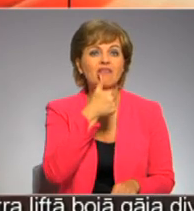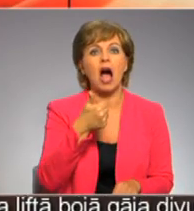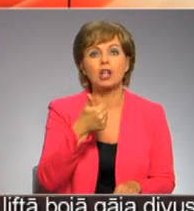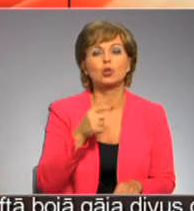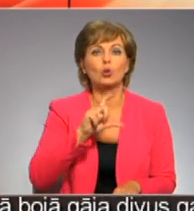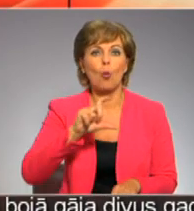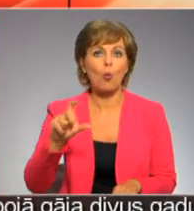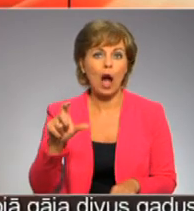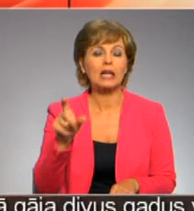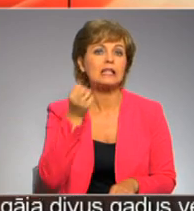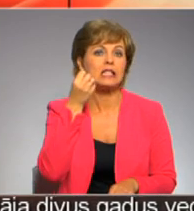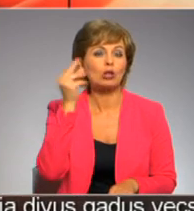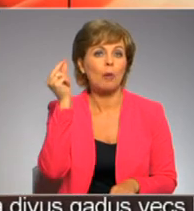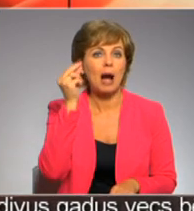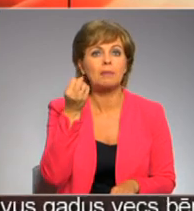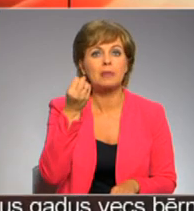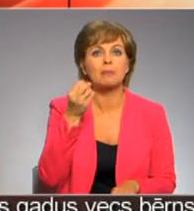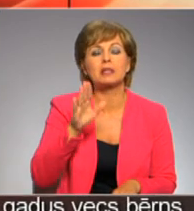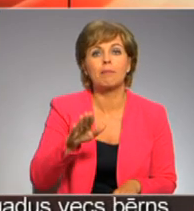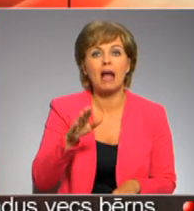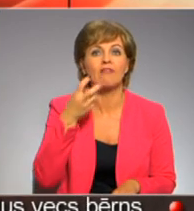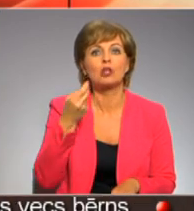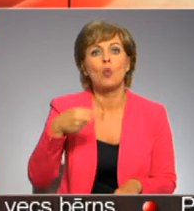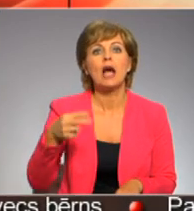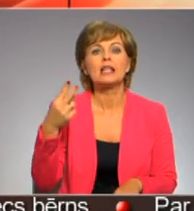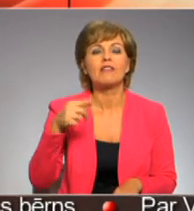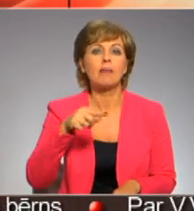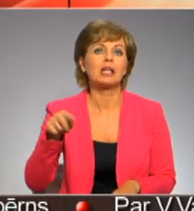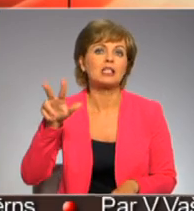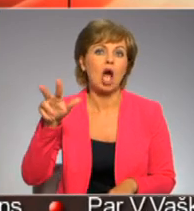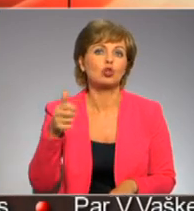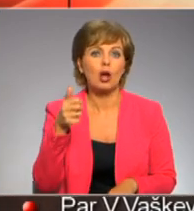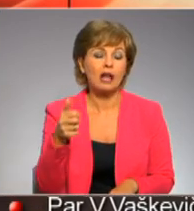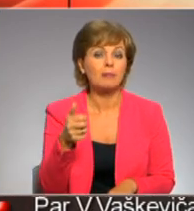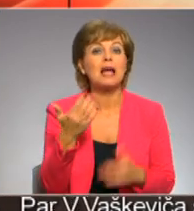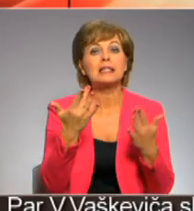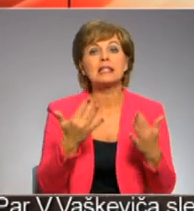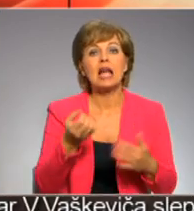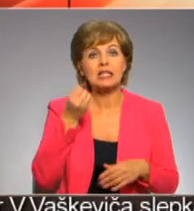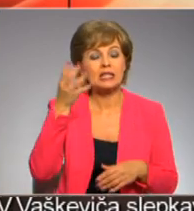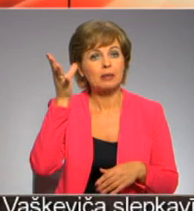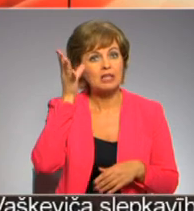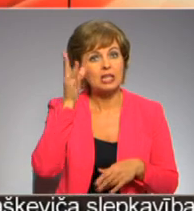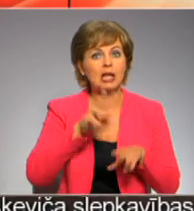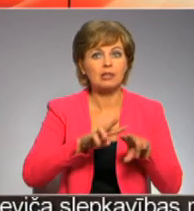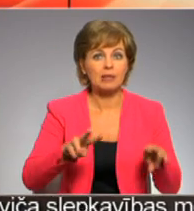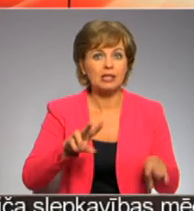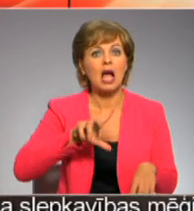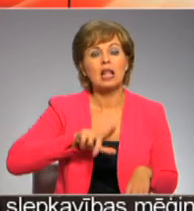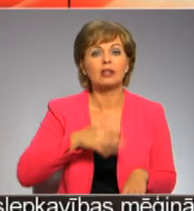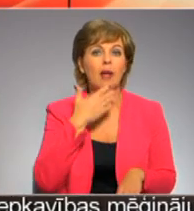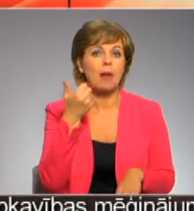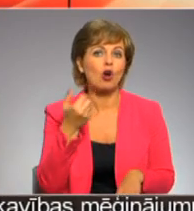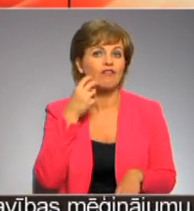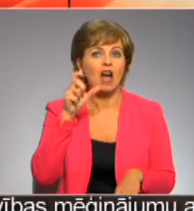izglītosies 15 bērnu vecumā no 2 līdz 8 gadiem. Kā secinājusi Izglītības un zinātnes ministrija, Latvijā pēdējos gados vecāki arvien